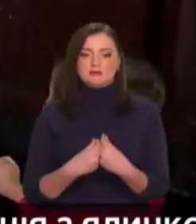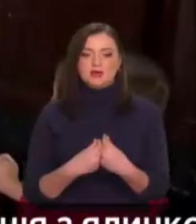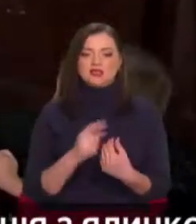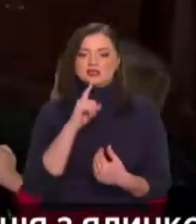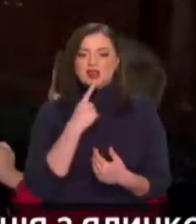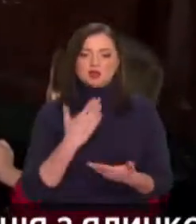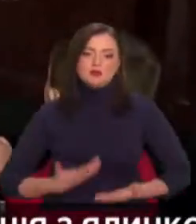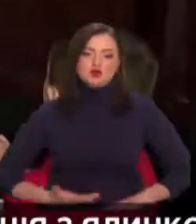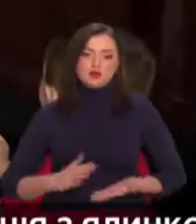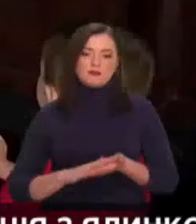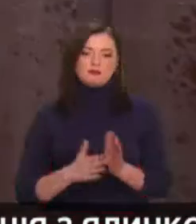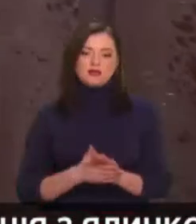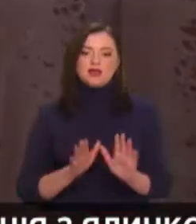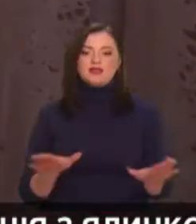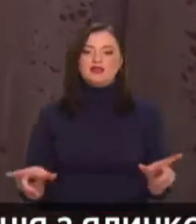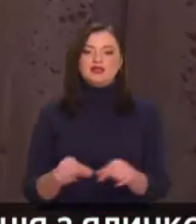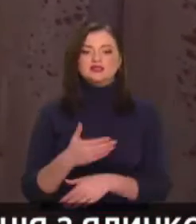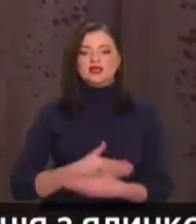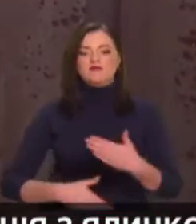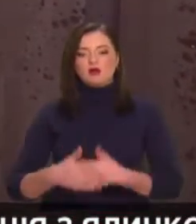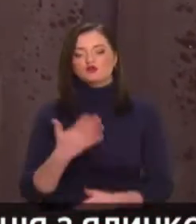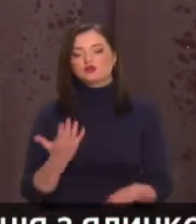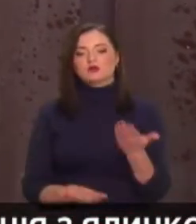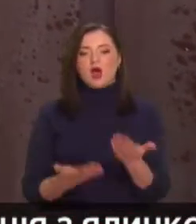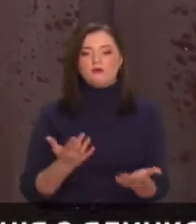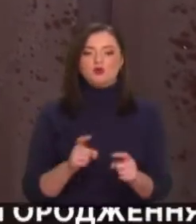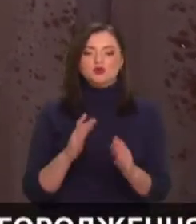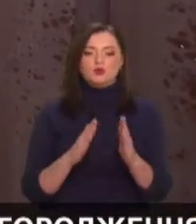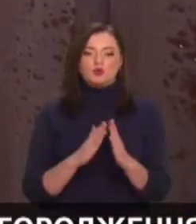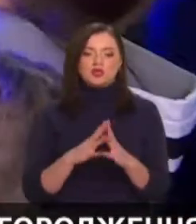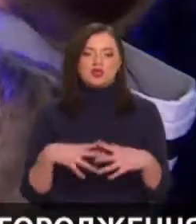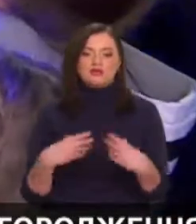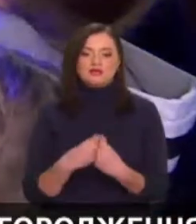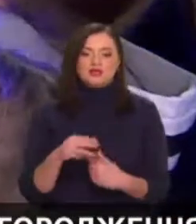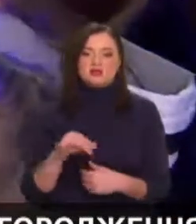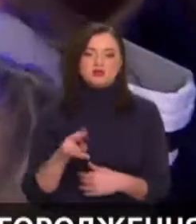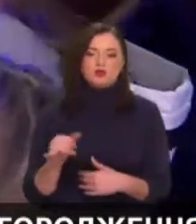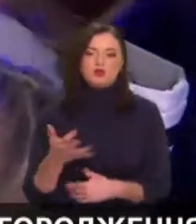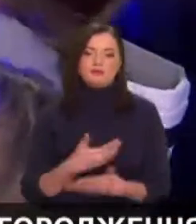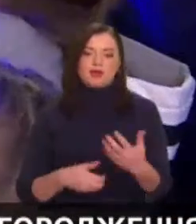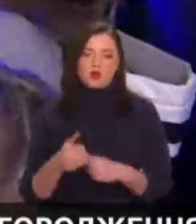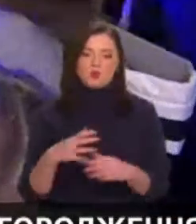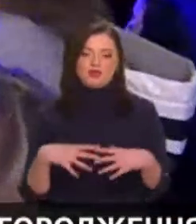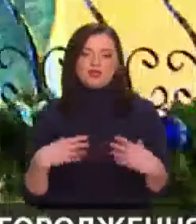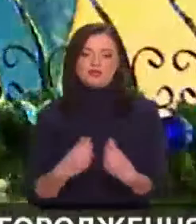життєвими обставинами, діти з інвалідністю або ж з будинків сімейного типу та прийомних сімей.